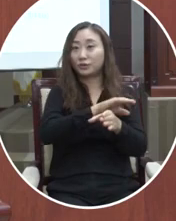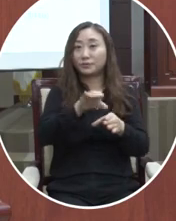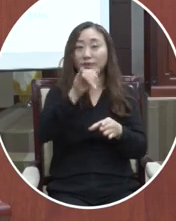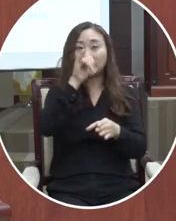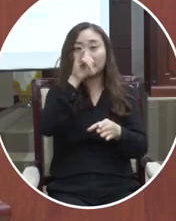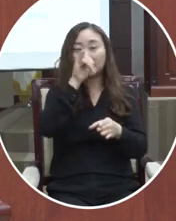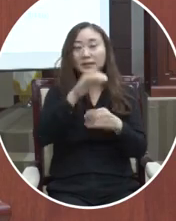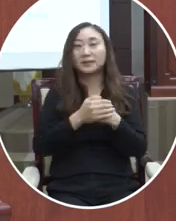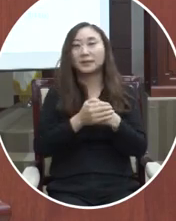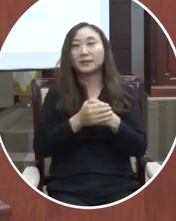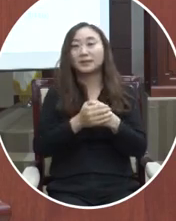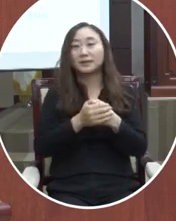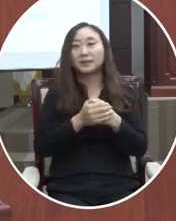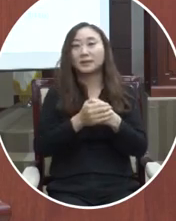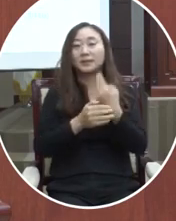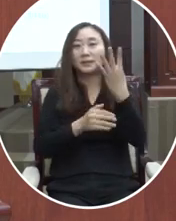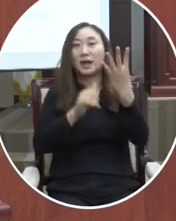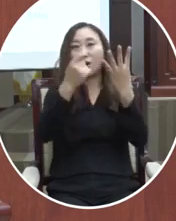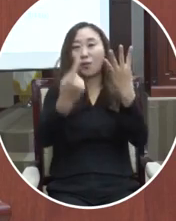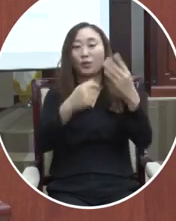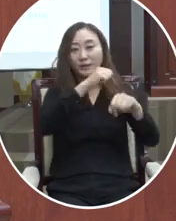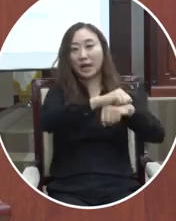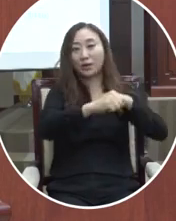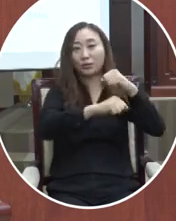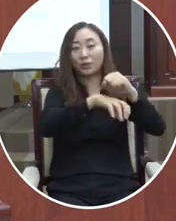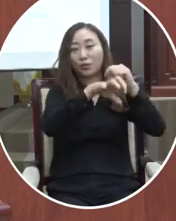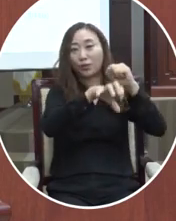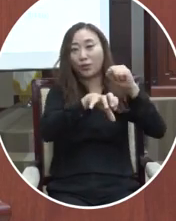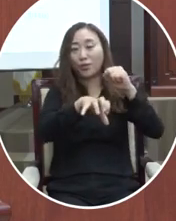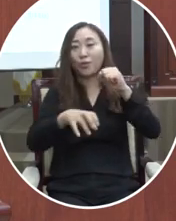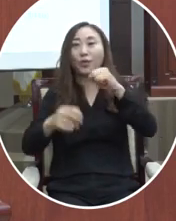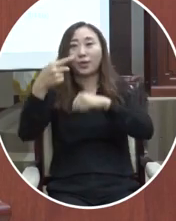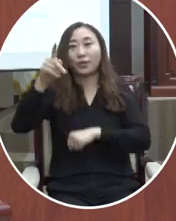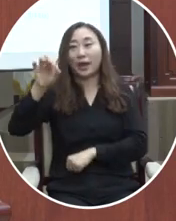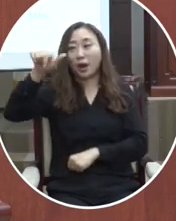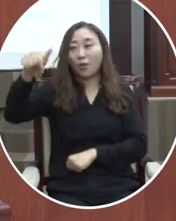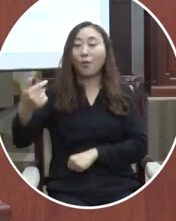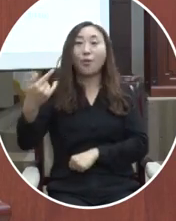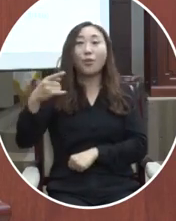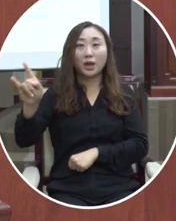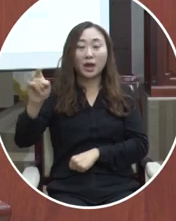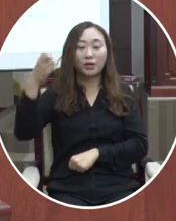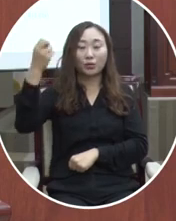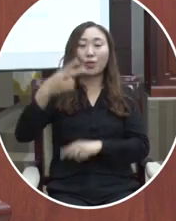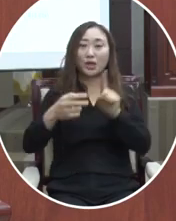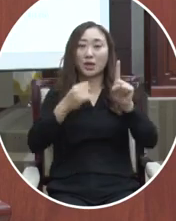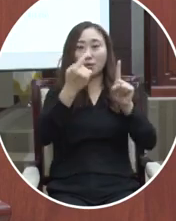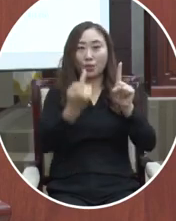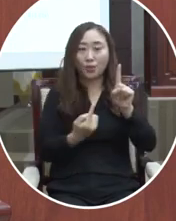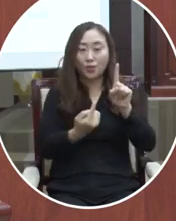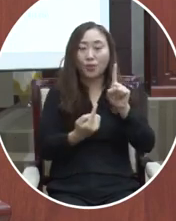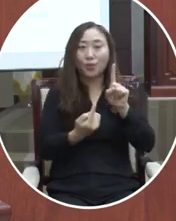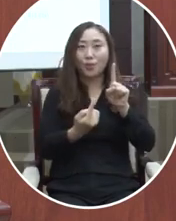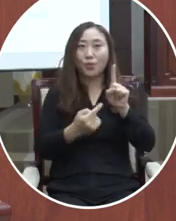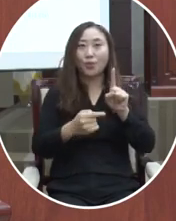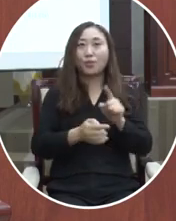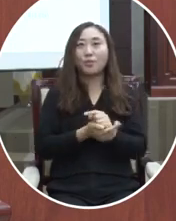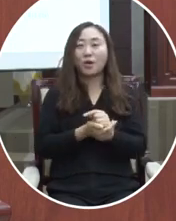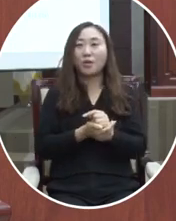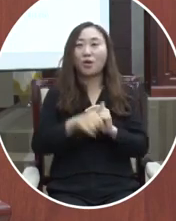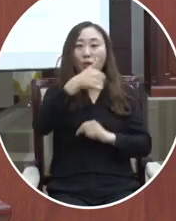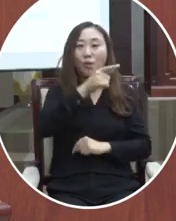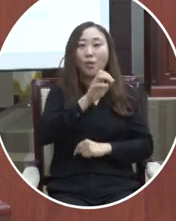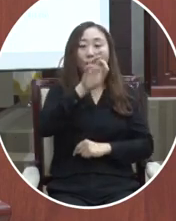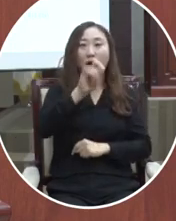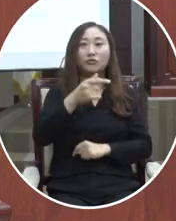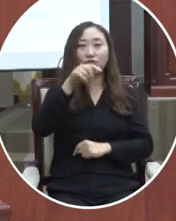관통하는 지상철도는 현재 4호선 창동역에서 당구개역까지 1호선 석계역에서 녹천역까지 총